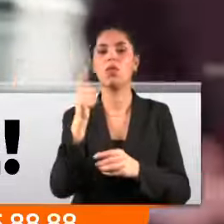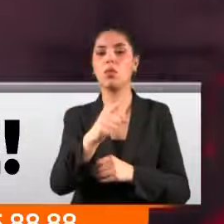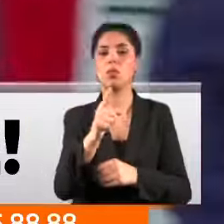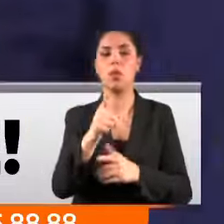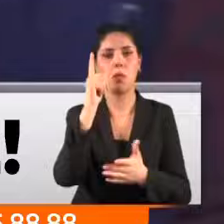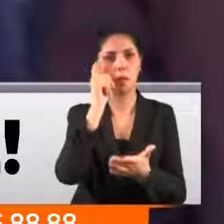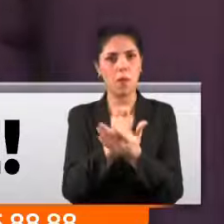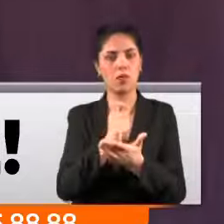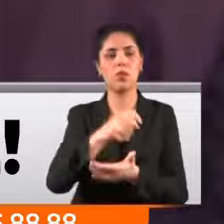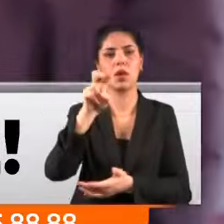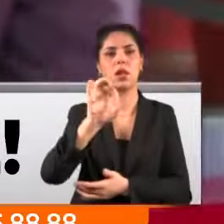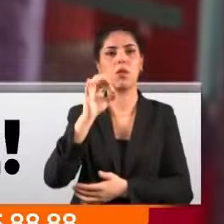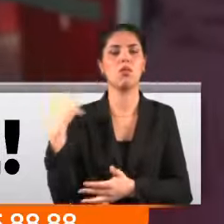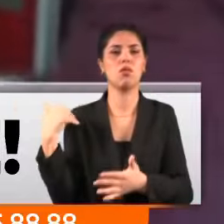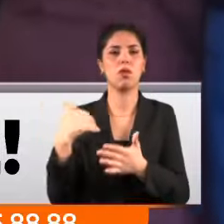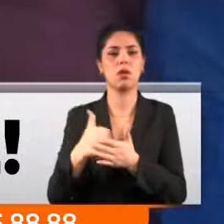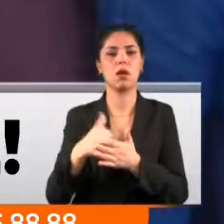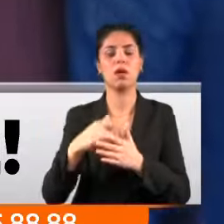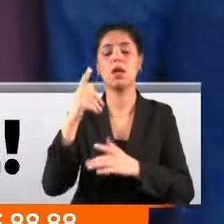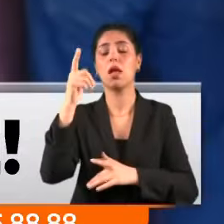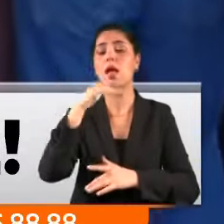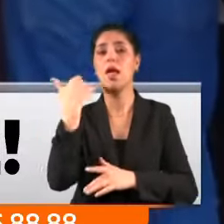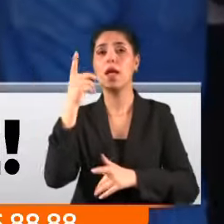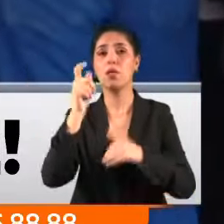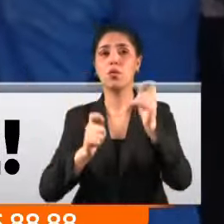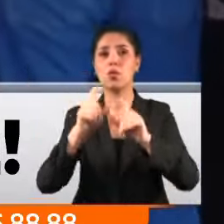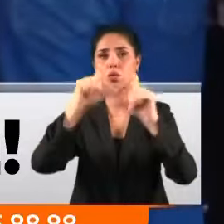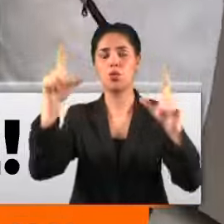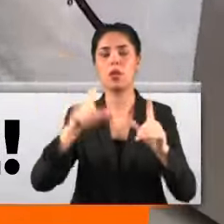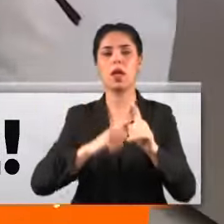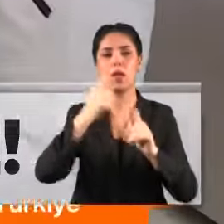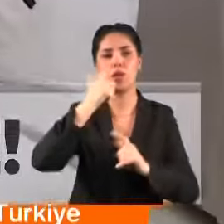kasaplar başvurularını 8 Ocağı kadar Et ve Süt Kurumu Genel Müdürlüğü'ne yapabilecekler.